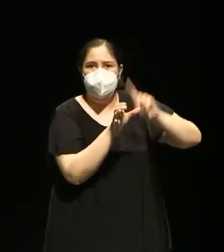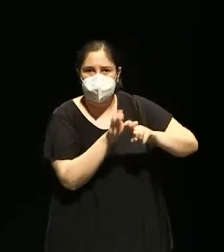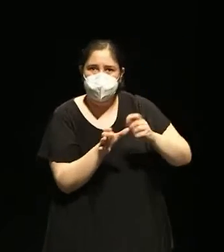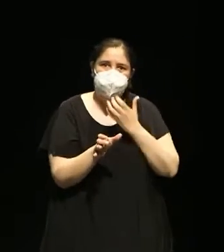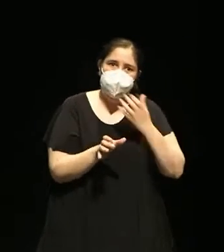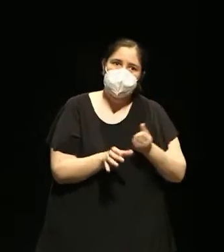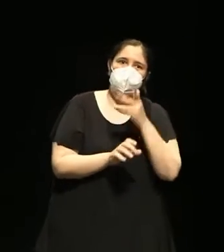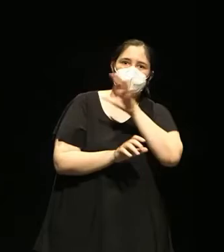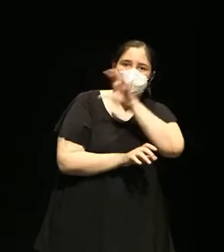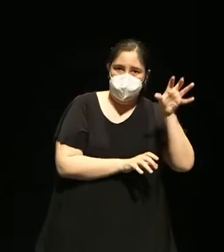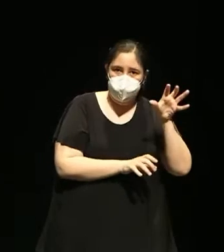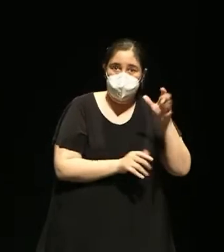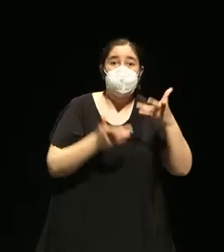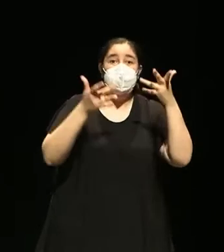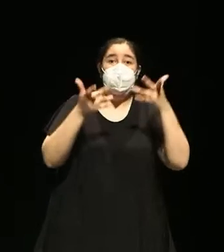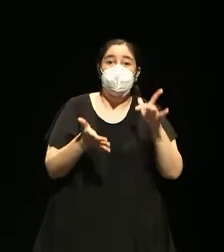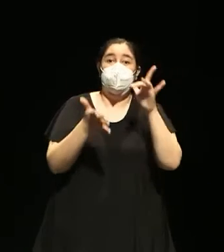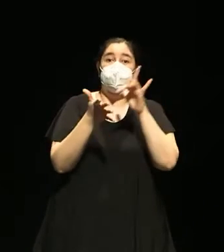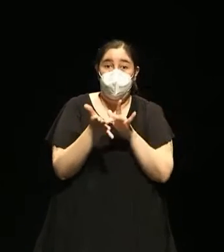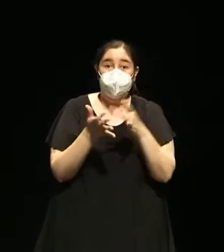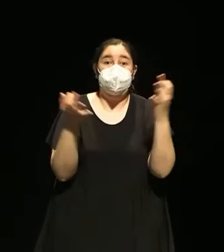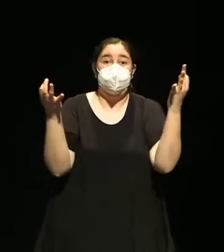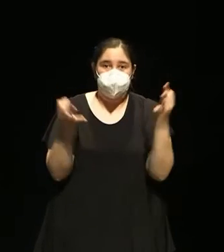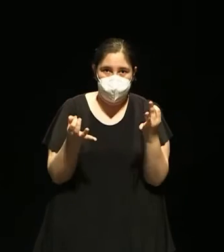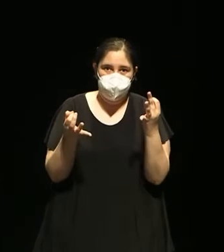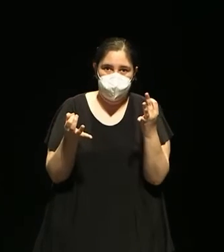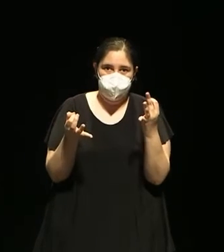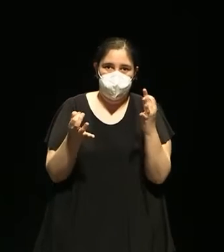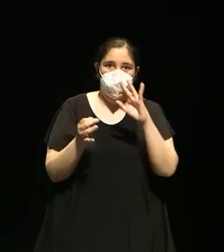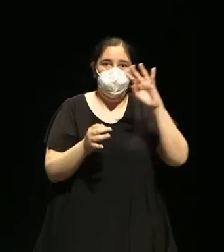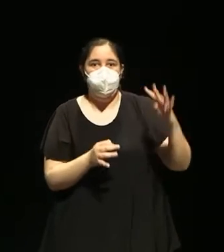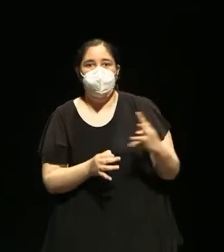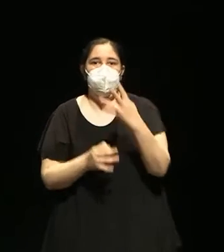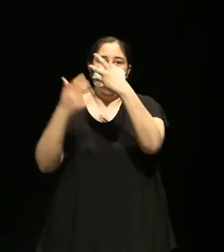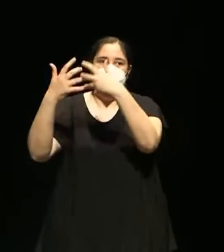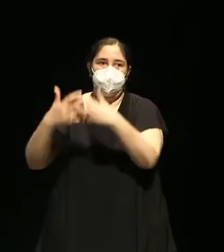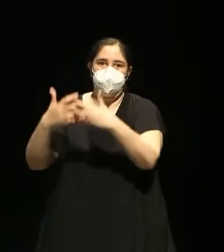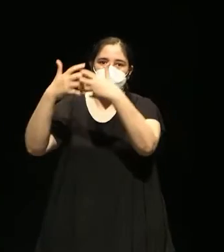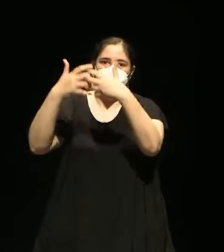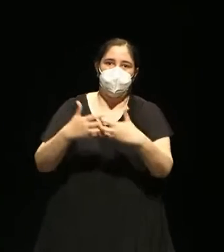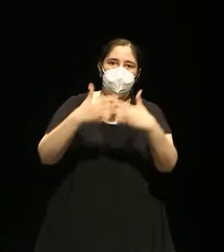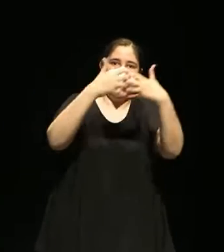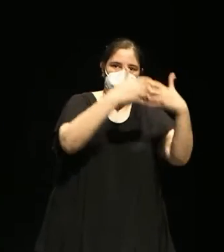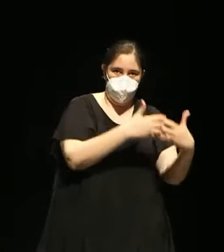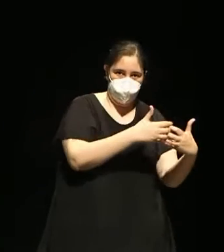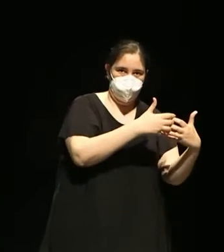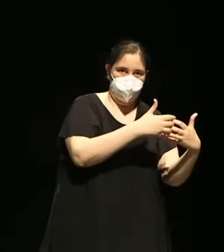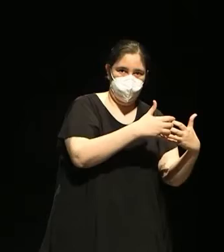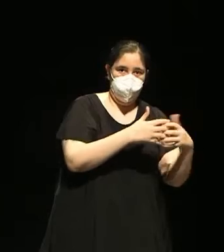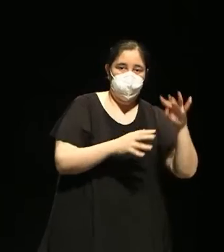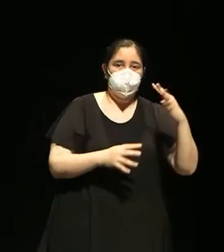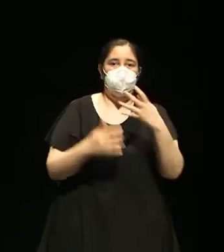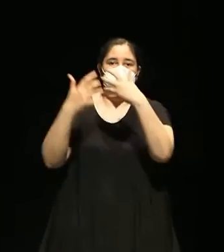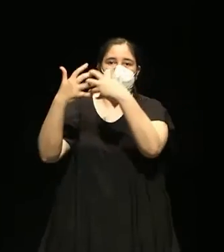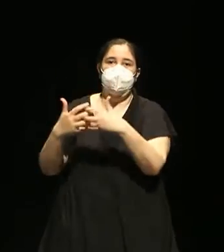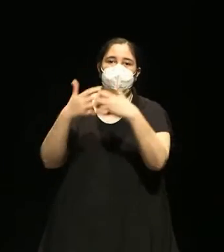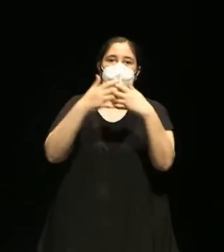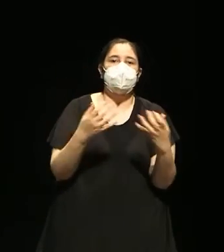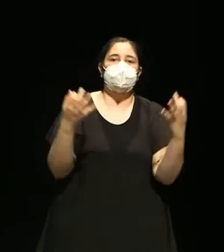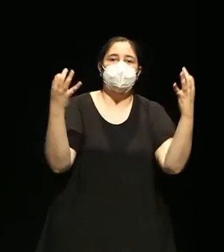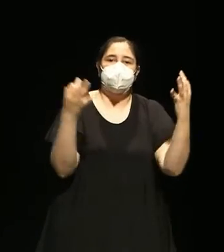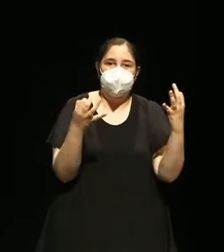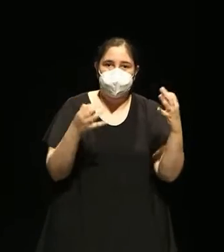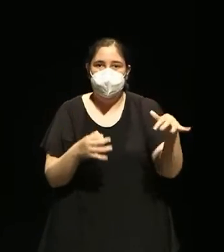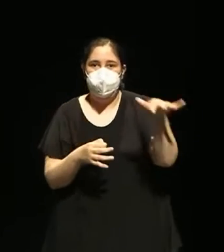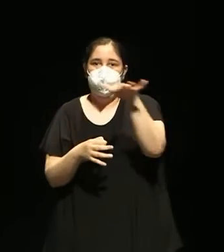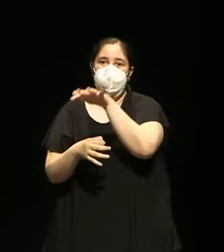alguns països, ara és el torn dels quatre motors. Els quatre motors és un espai, en